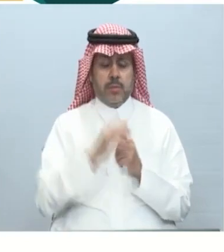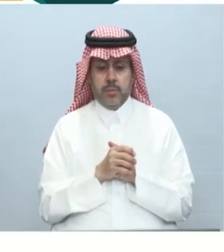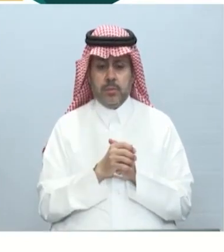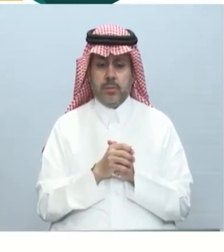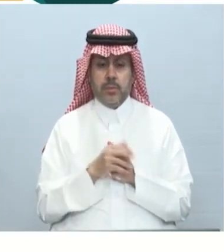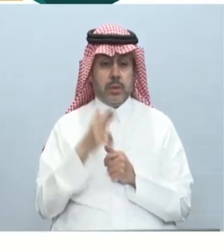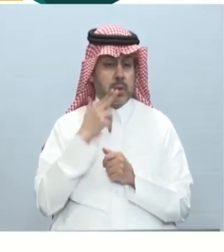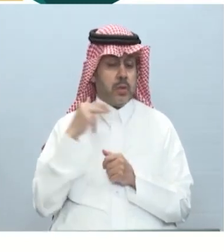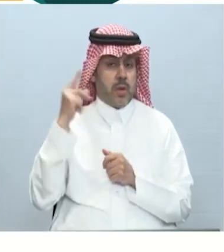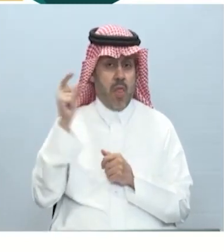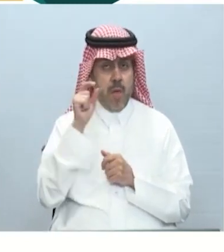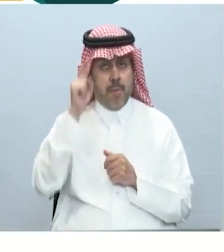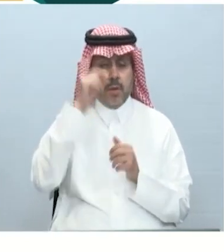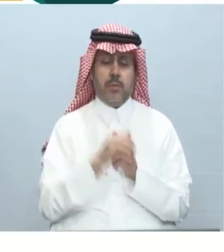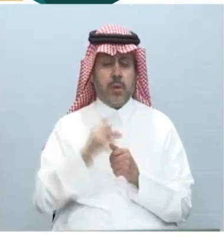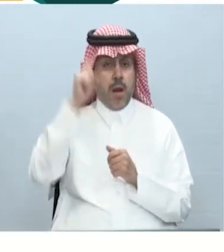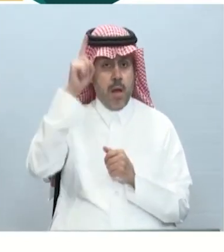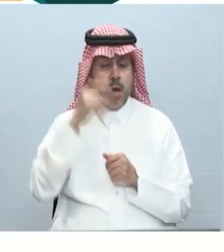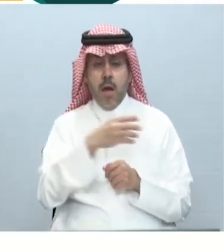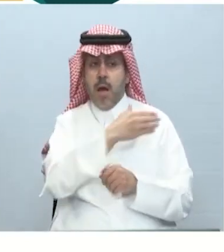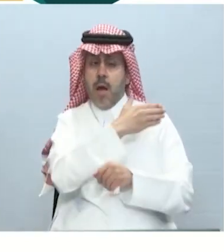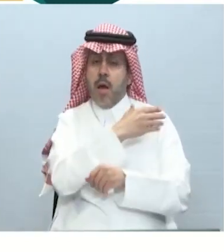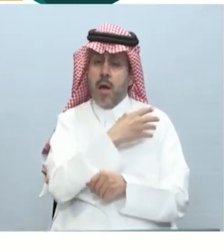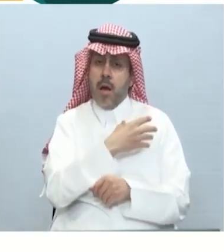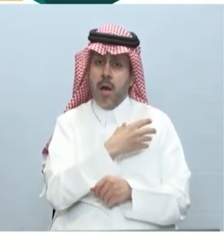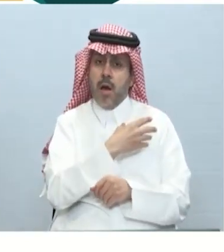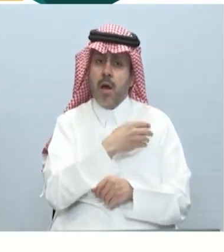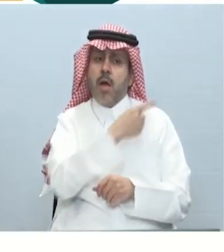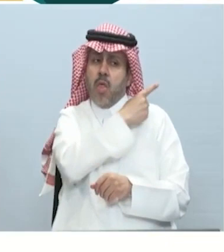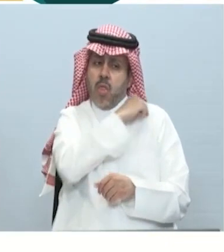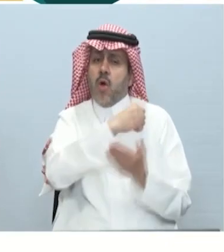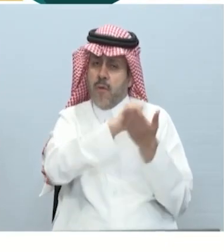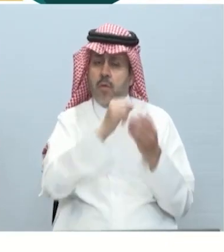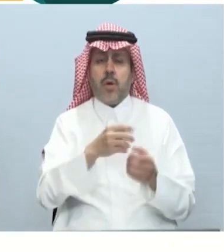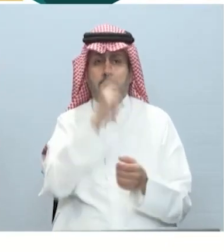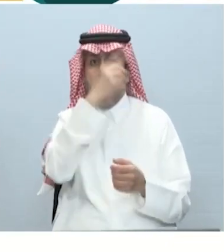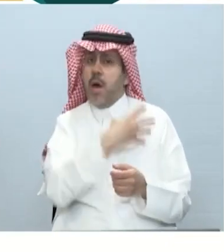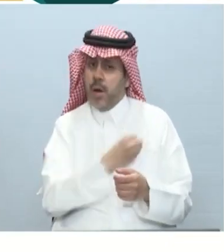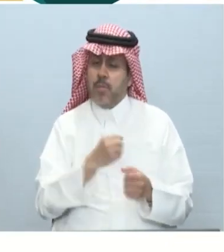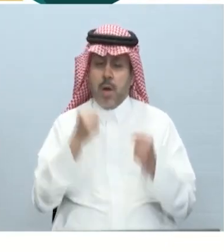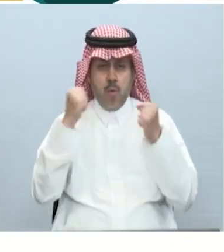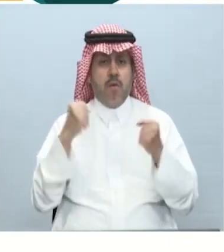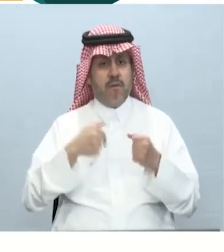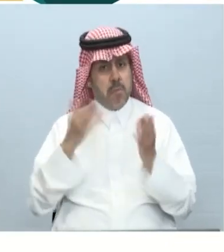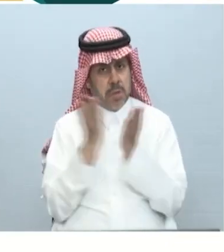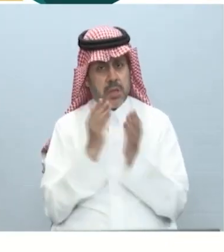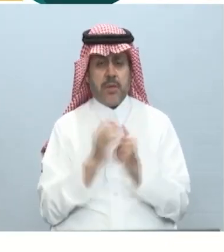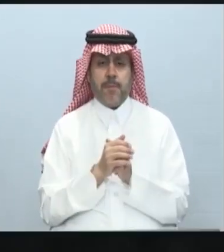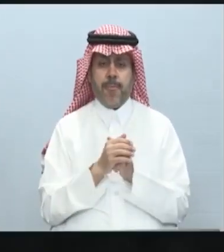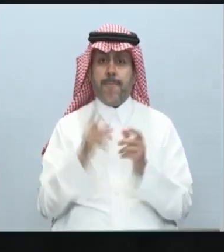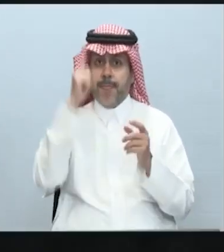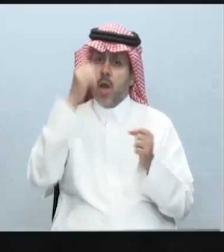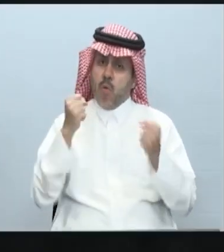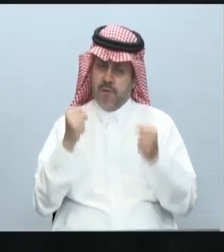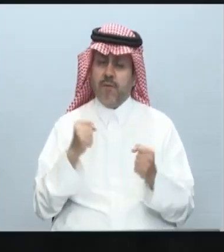ان تحسن الظن بالله ان الله غفور ان الله رحيم ان الله سيوفقني باذن الله في دراسه سيوفقني في